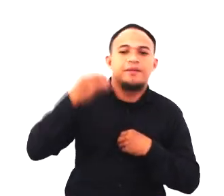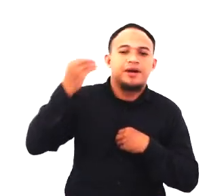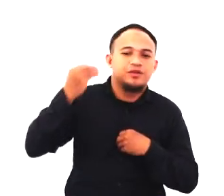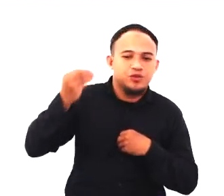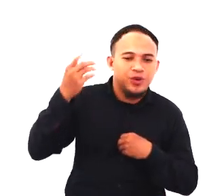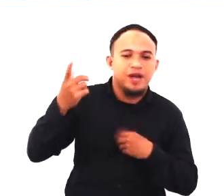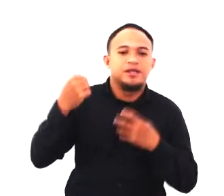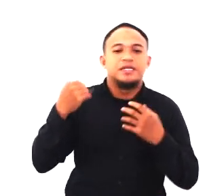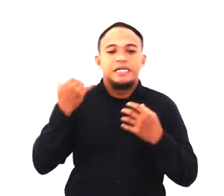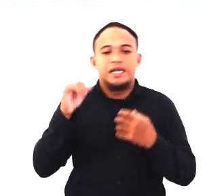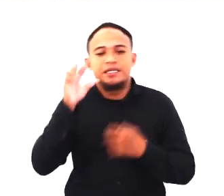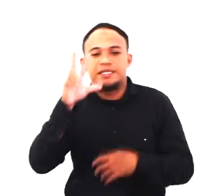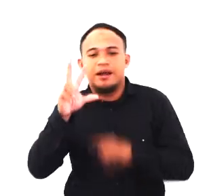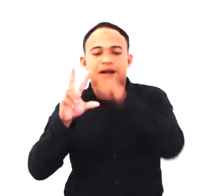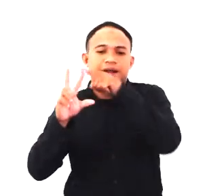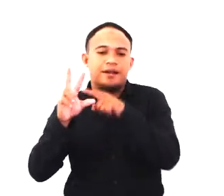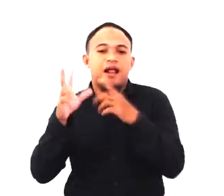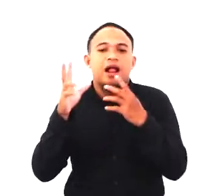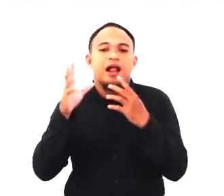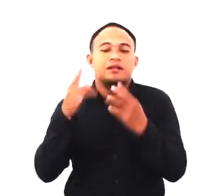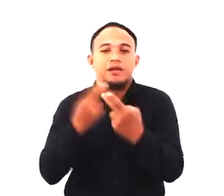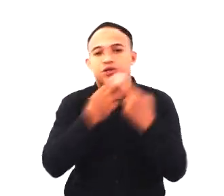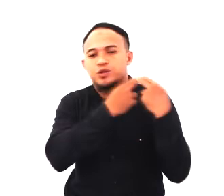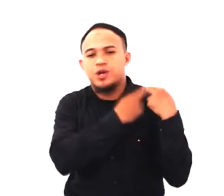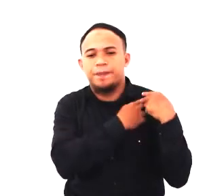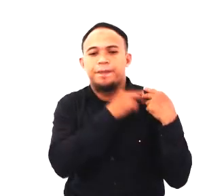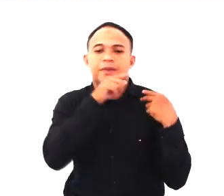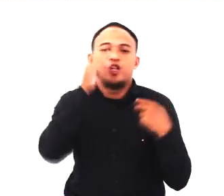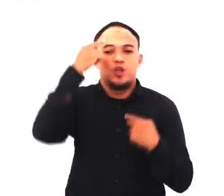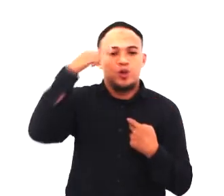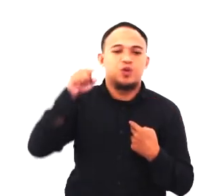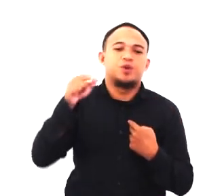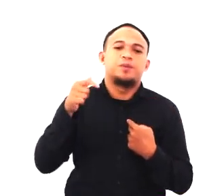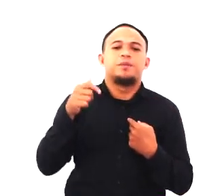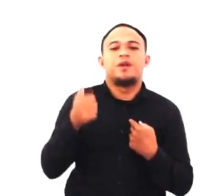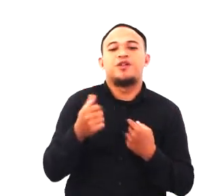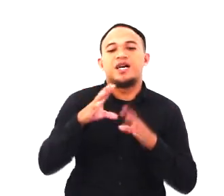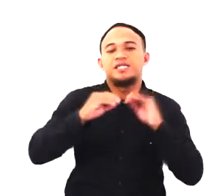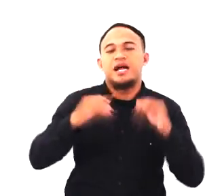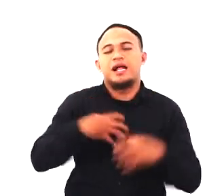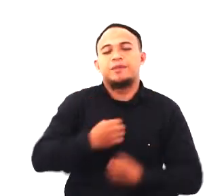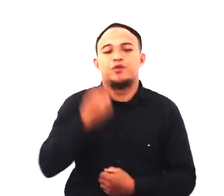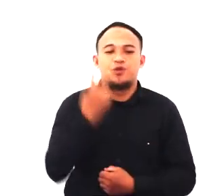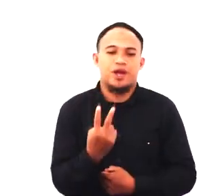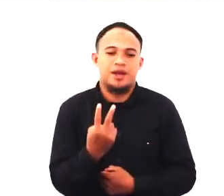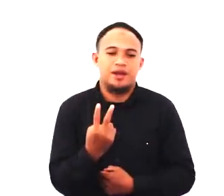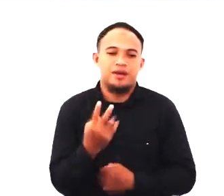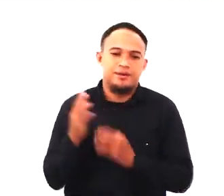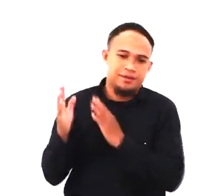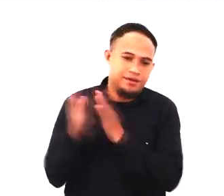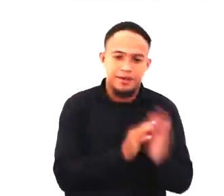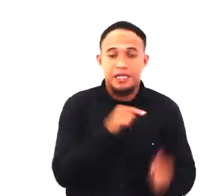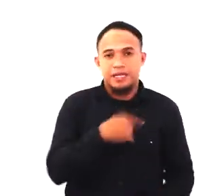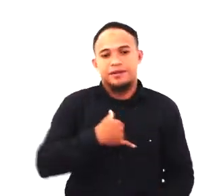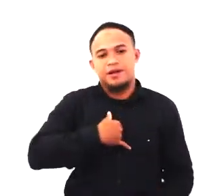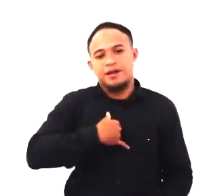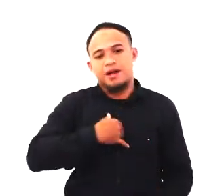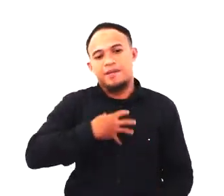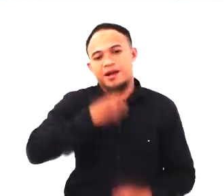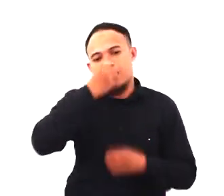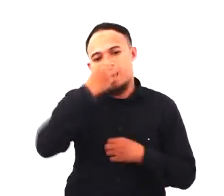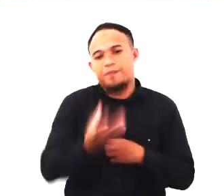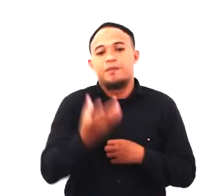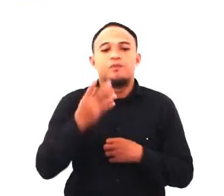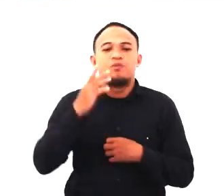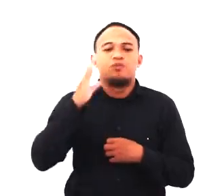segera menemukan pihak ketiga yang handal dan bertanggung jawab untuk segera memulai pekerjaan tahap kedua.